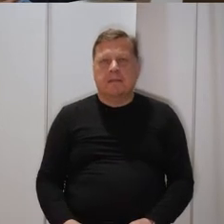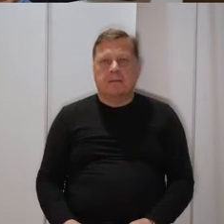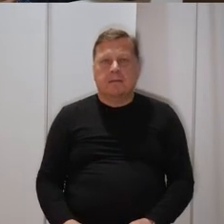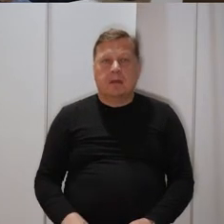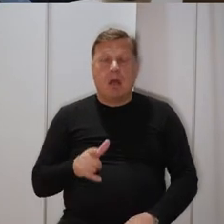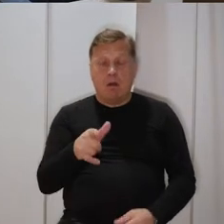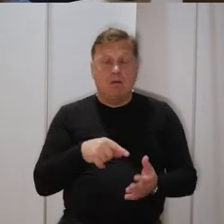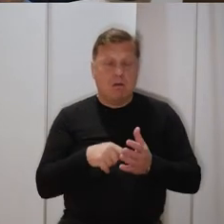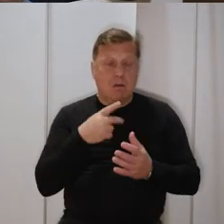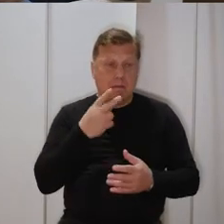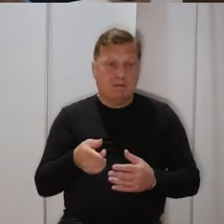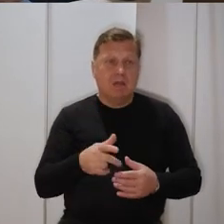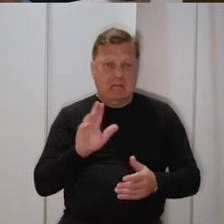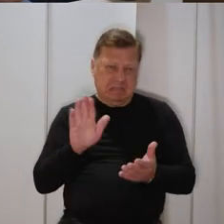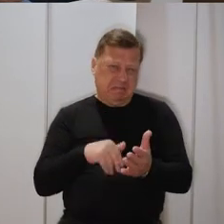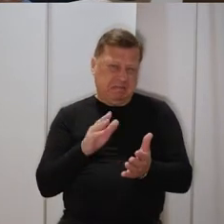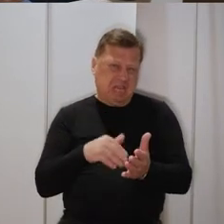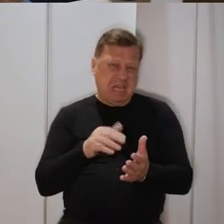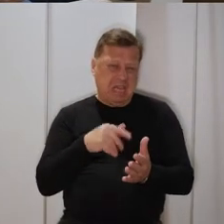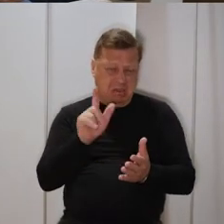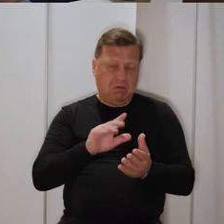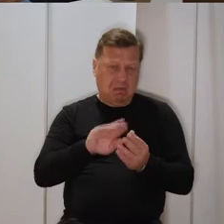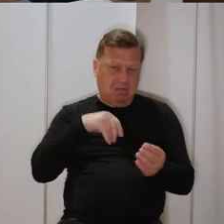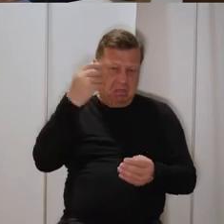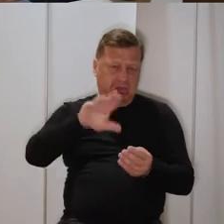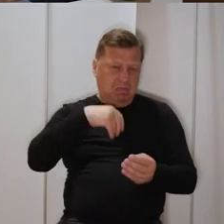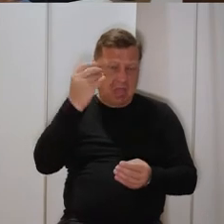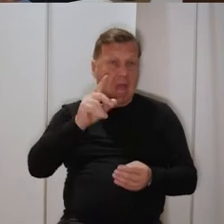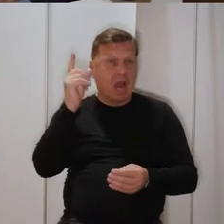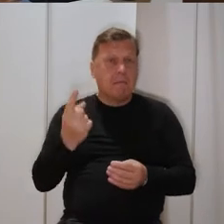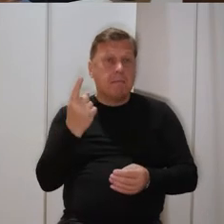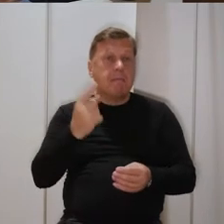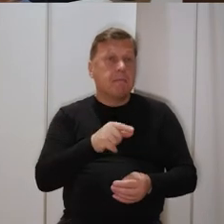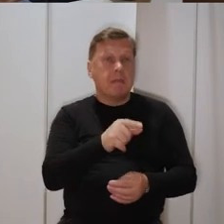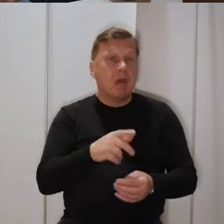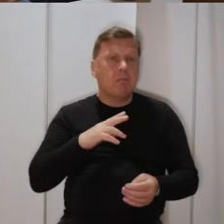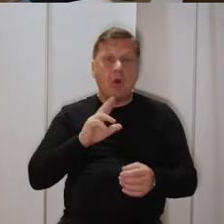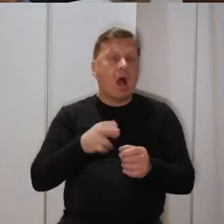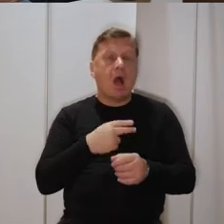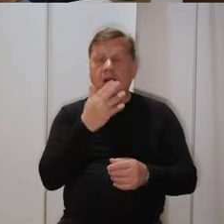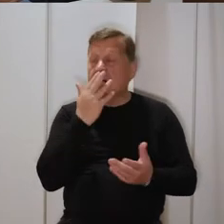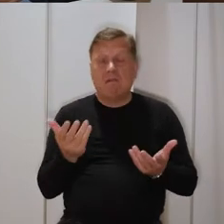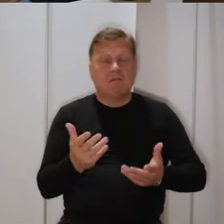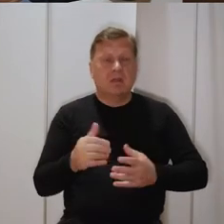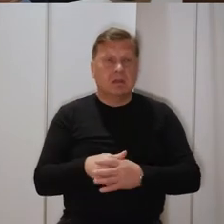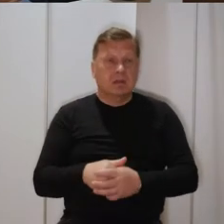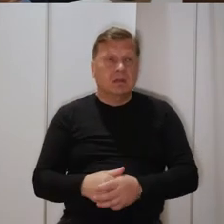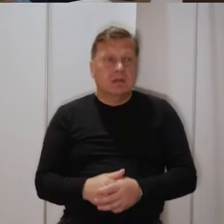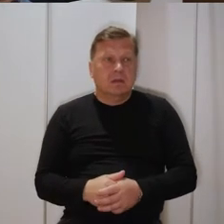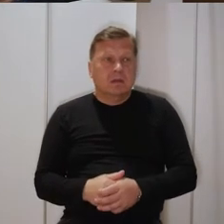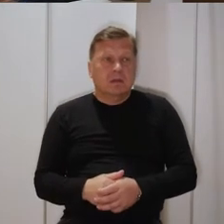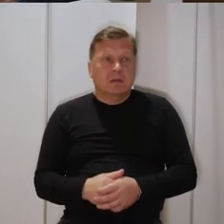który teraz wyglądał jak zwykły kalendarz, taki przykładany, ścienny, ale pierwszy wyglądał jak taki kalendarzyk